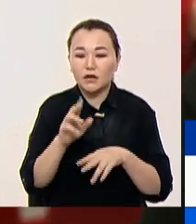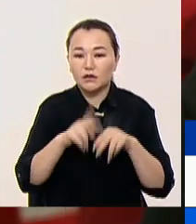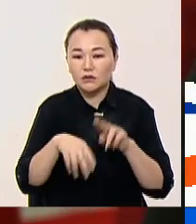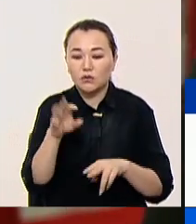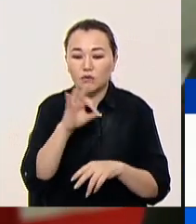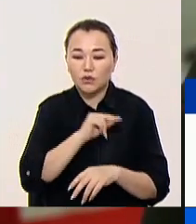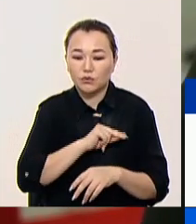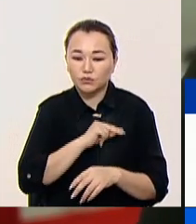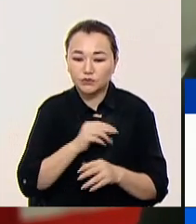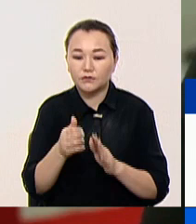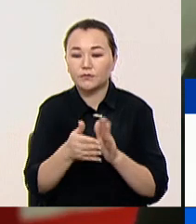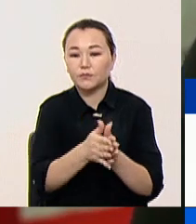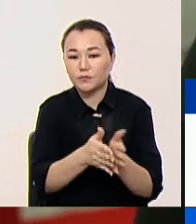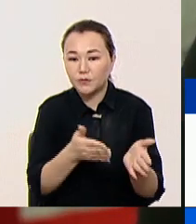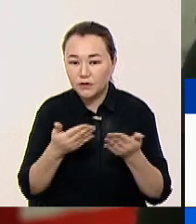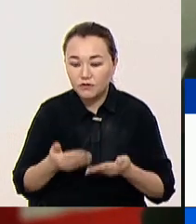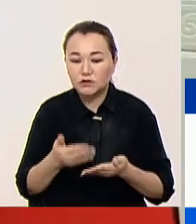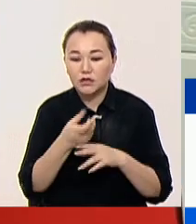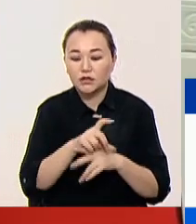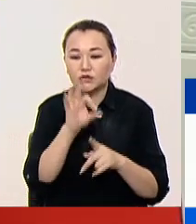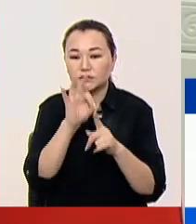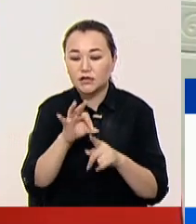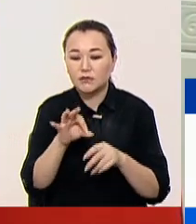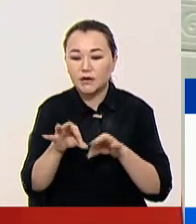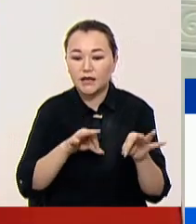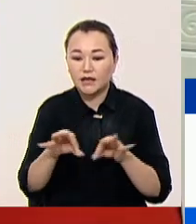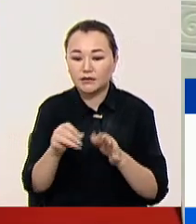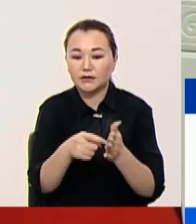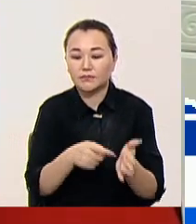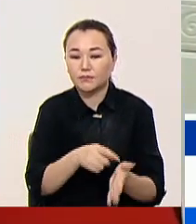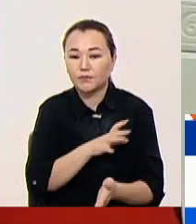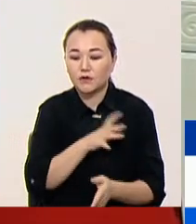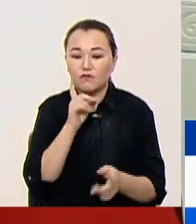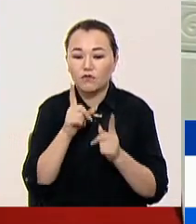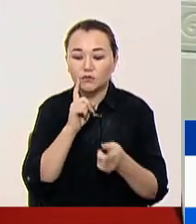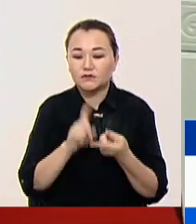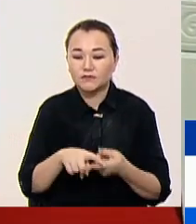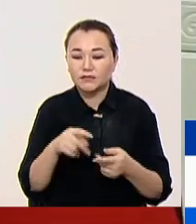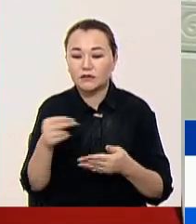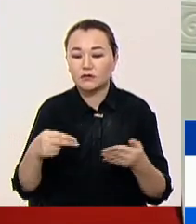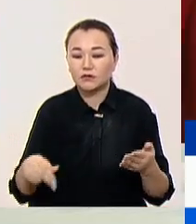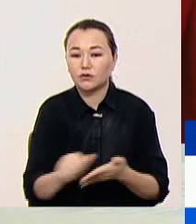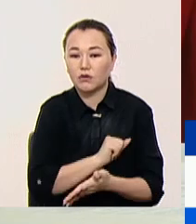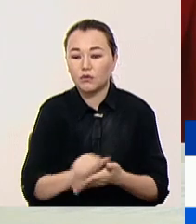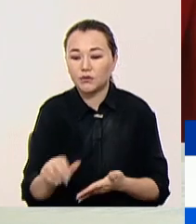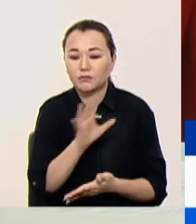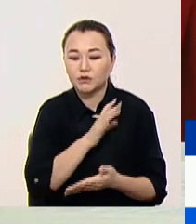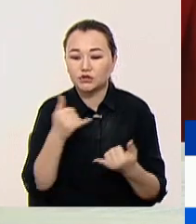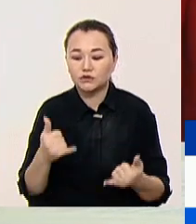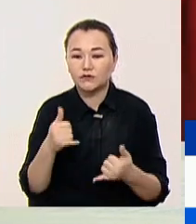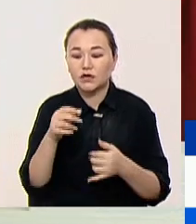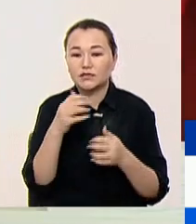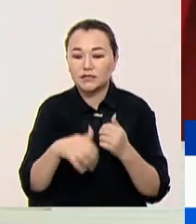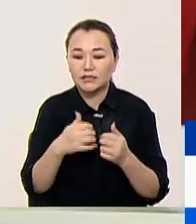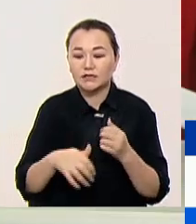саласында қызмет етуге шақырдым. Осы мақсаттағы жобаммен бөлістім. Форум аясында әріптестік меморандумдарына қол қойылды. Бүгінде өңірдің шағын